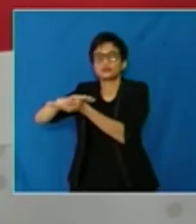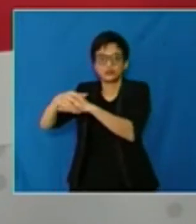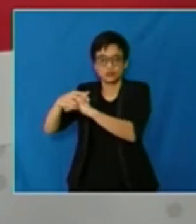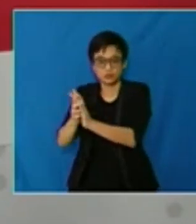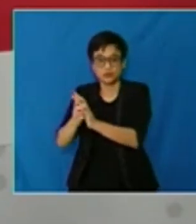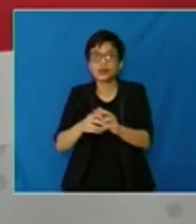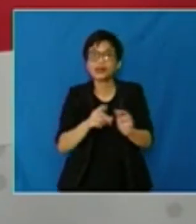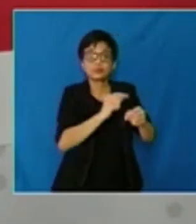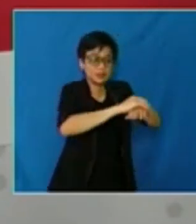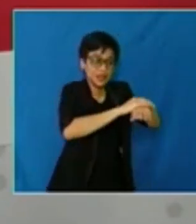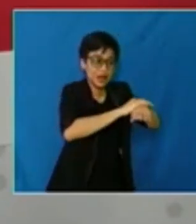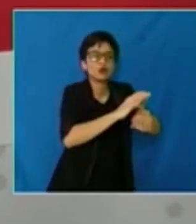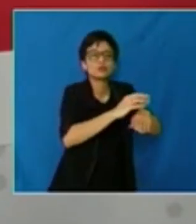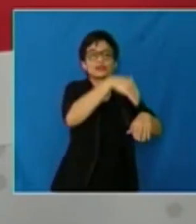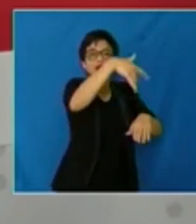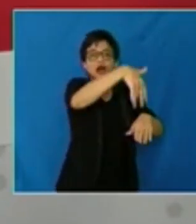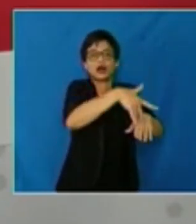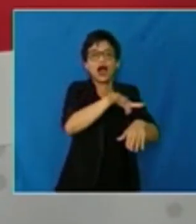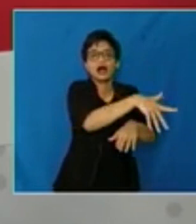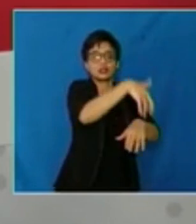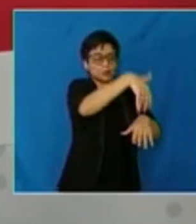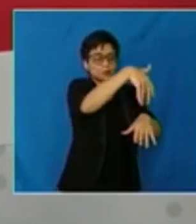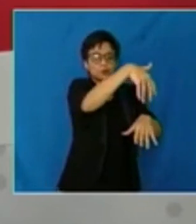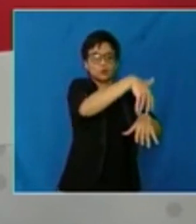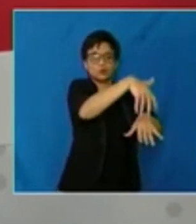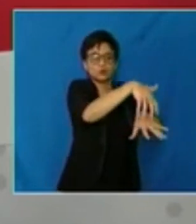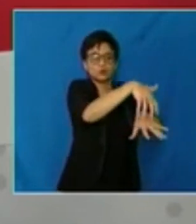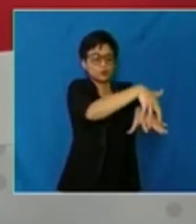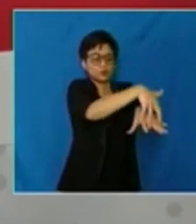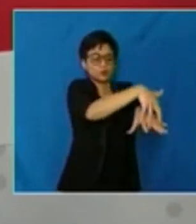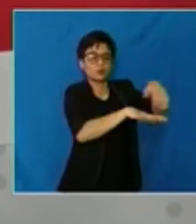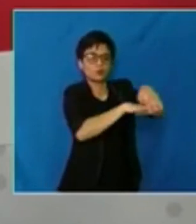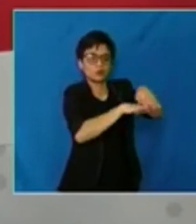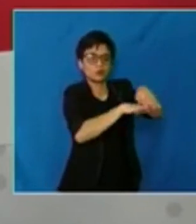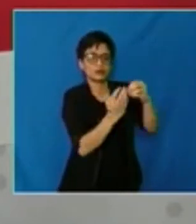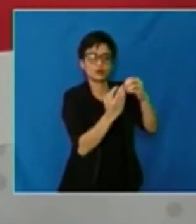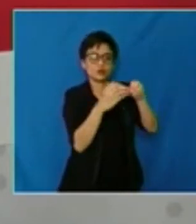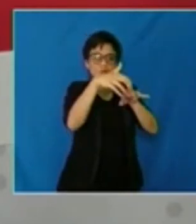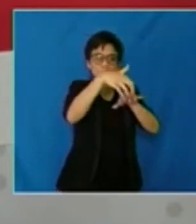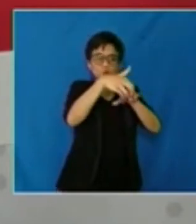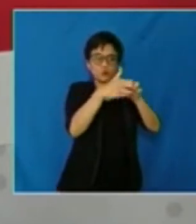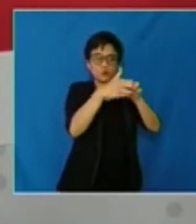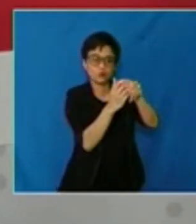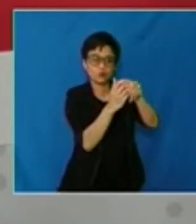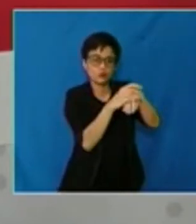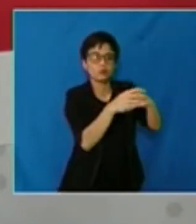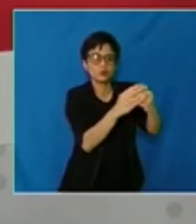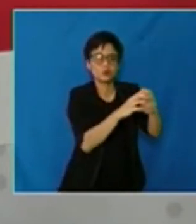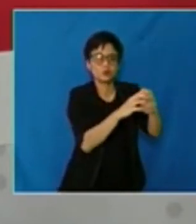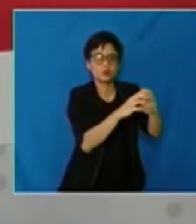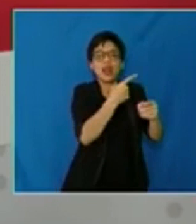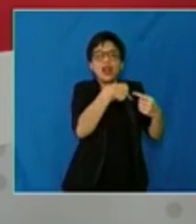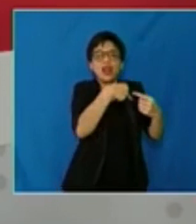menggunakan air yang mengalir dan kita bisa membasuh seluruh celah-celah kuku dan sebagainya dengan baik dibanding menggunakan